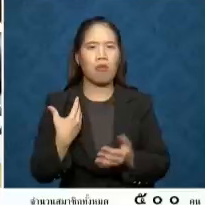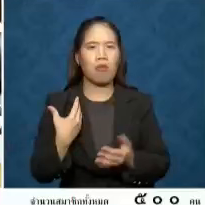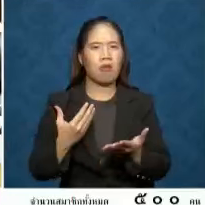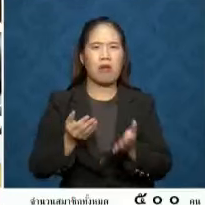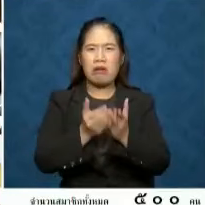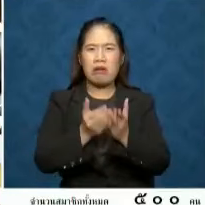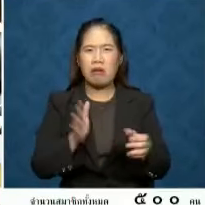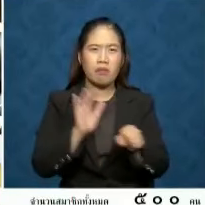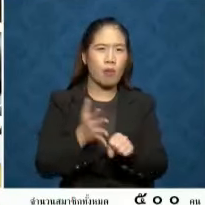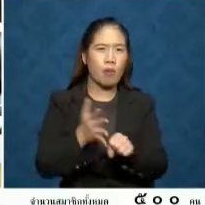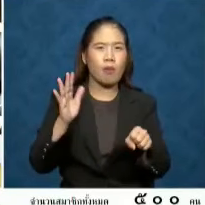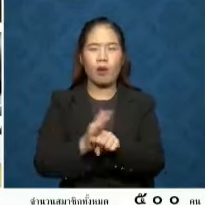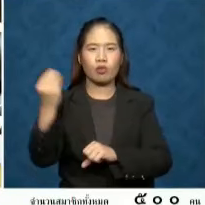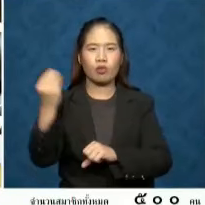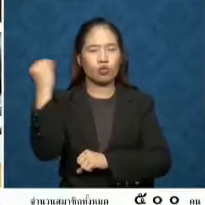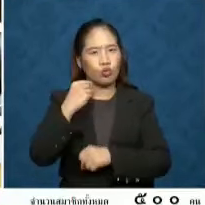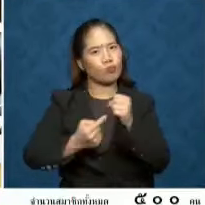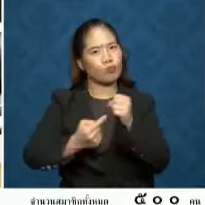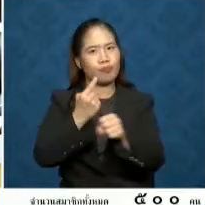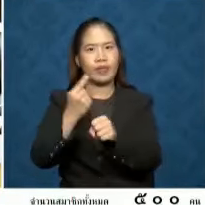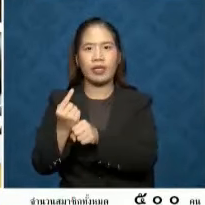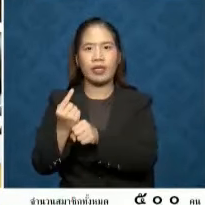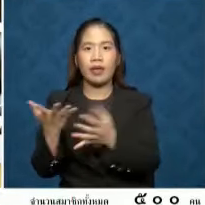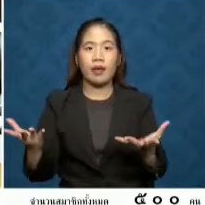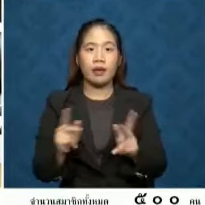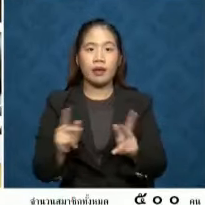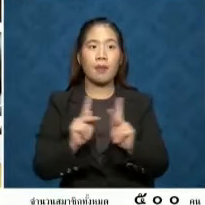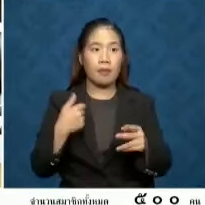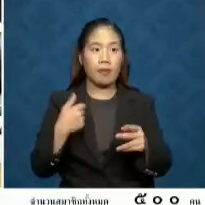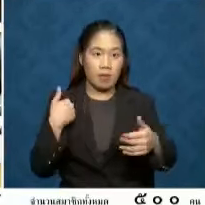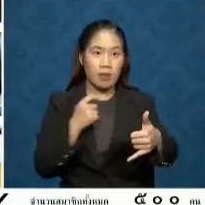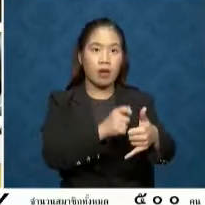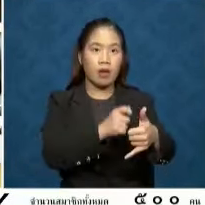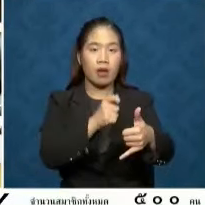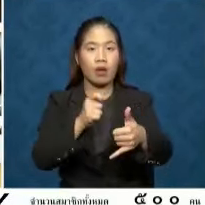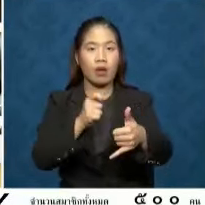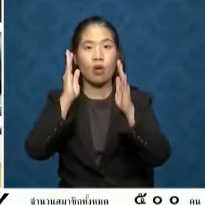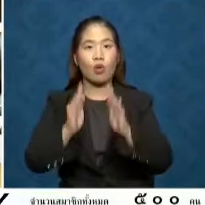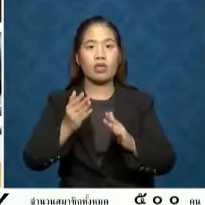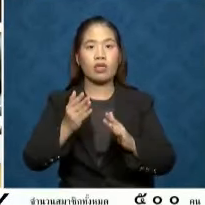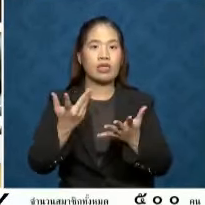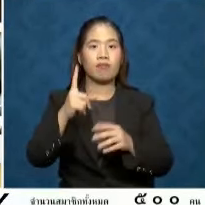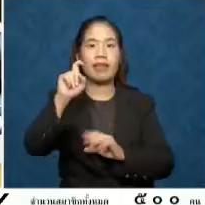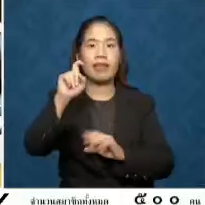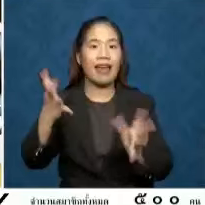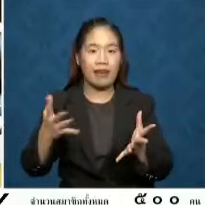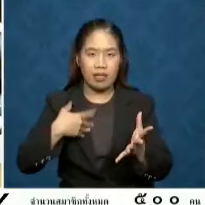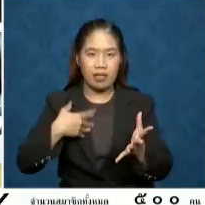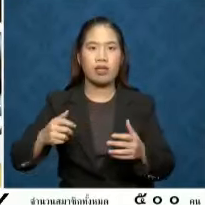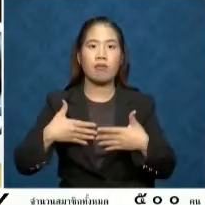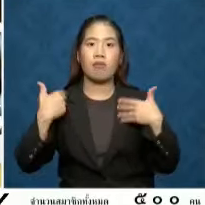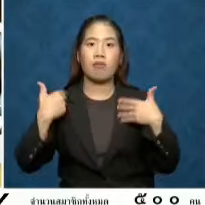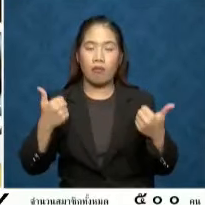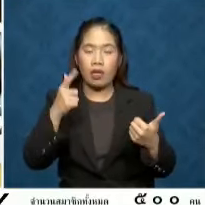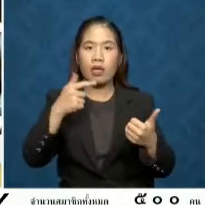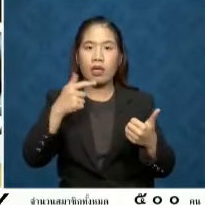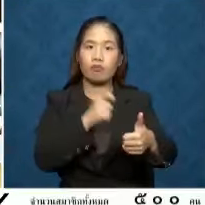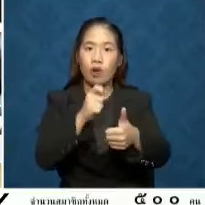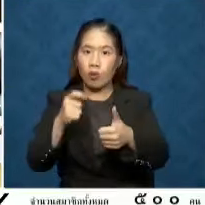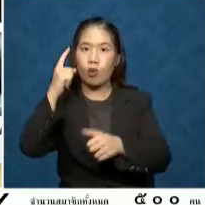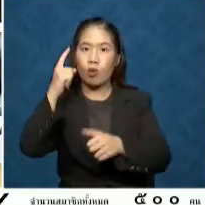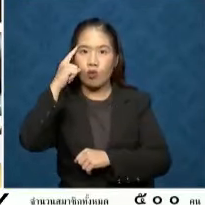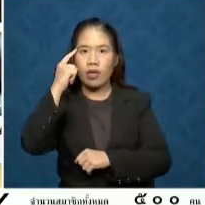ช้ทุกปีกรรมการสอบสวนหาข้อเท็จจริงท่านสอบปากคำผู้รอดชีวิตทุกคนแล้วนี่ครับท่านไม่รู้บ้างเหรอครับว่าบางคนเนี่ยเ